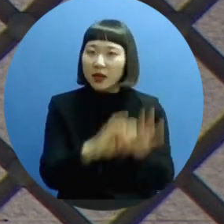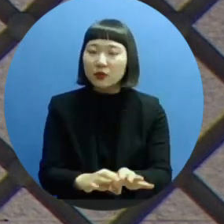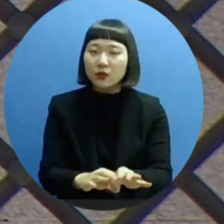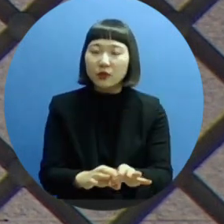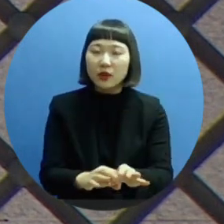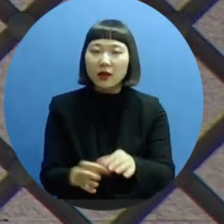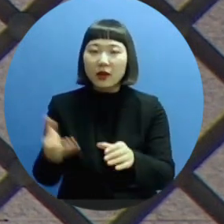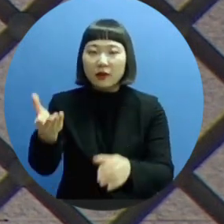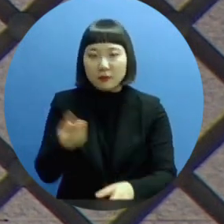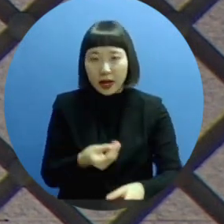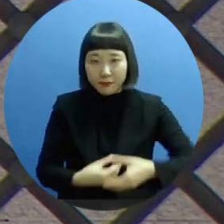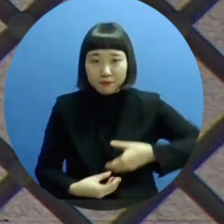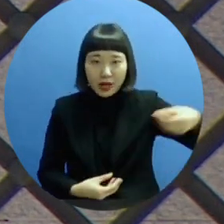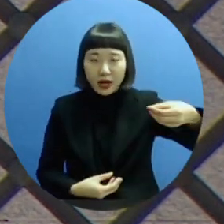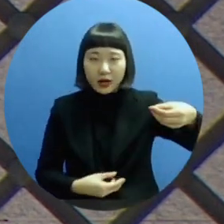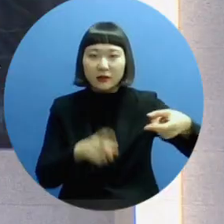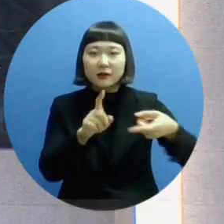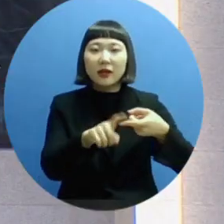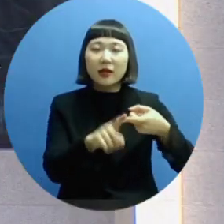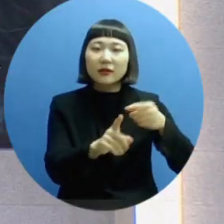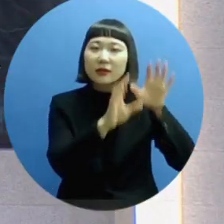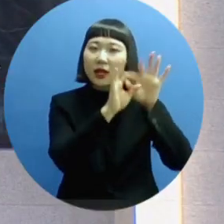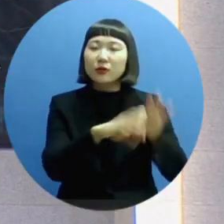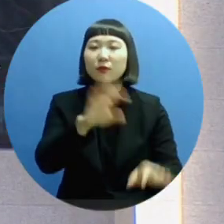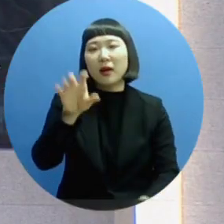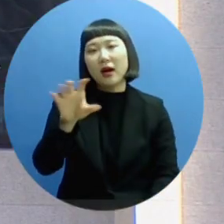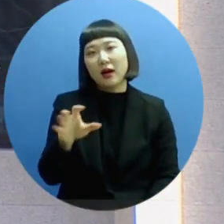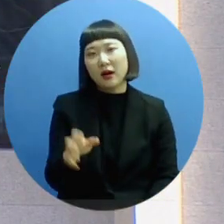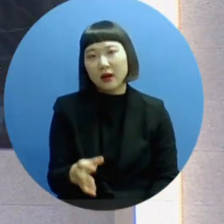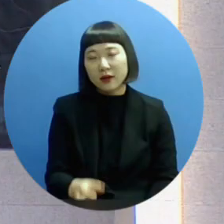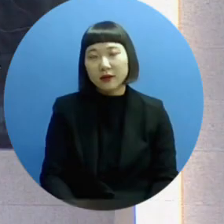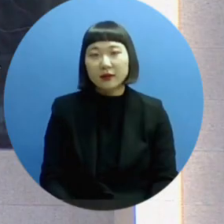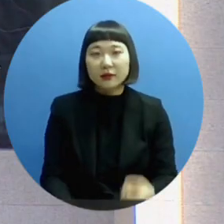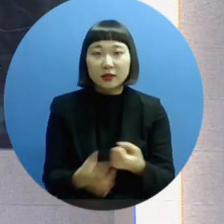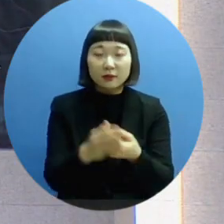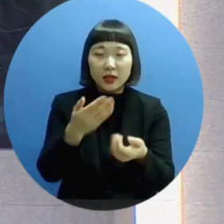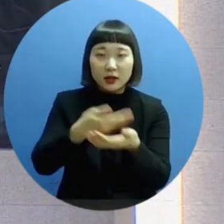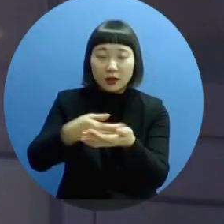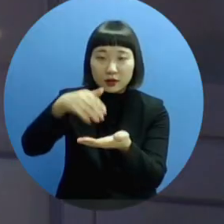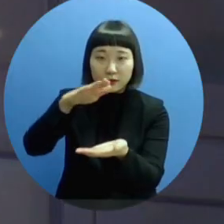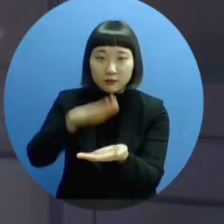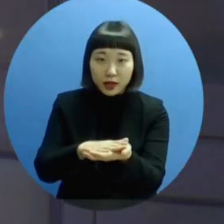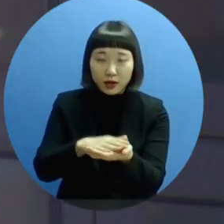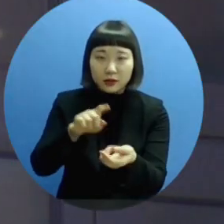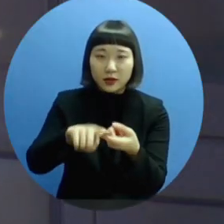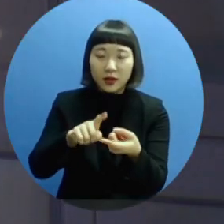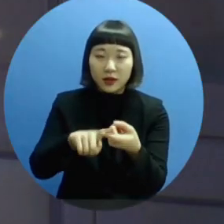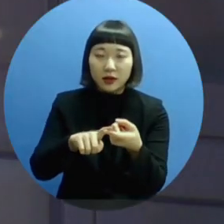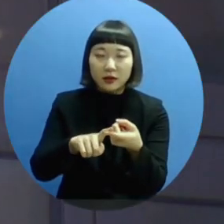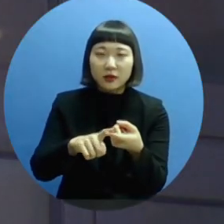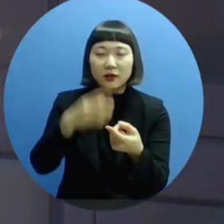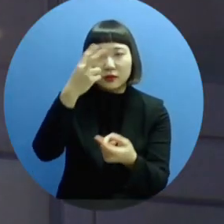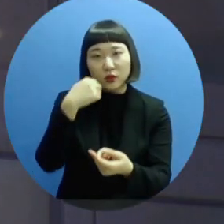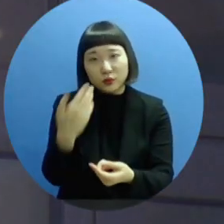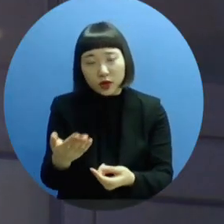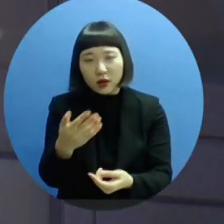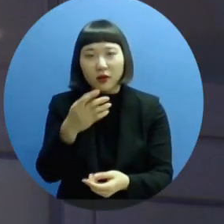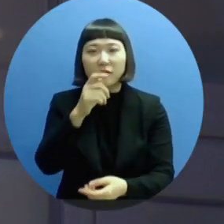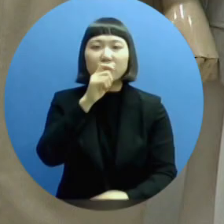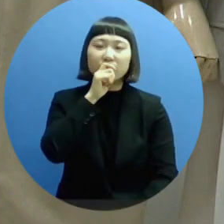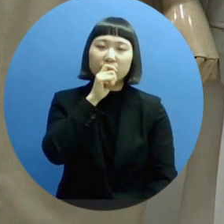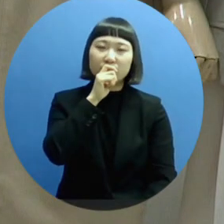역시 상인들이 지하상가 리모델링 비용을 부담하는 대신 불법을 묵인해왔습니다. 결국 시도 일정 책임이